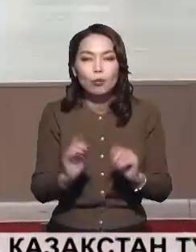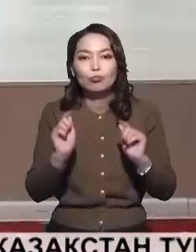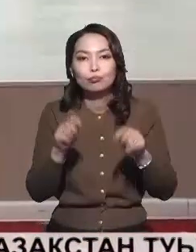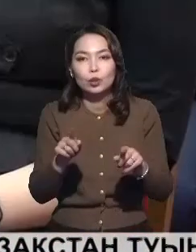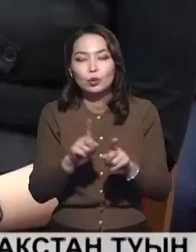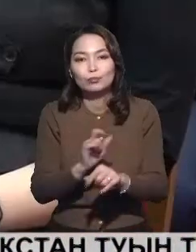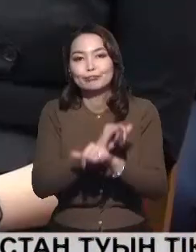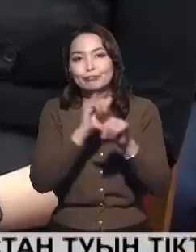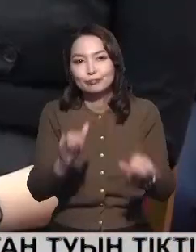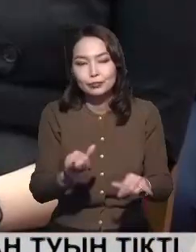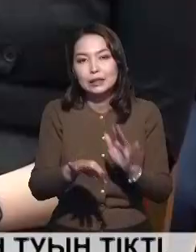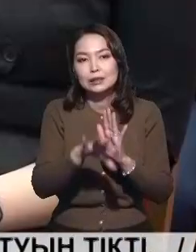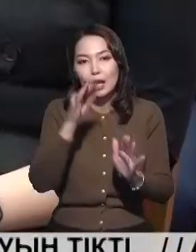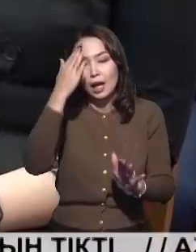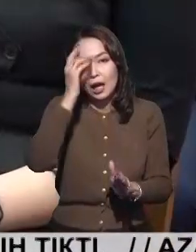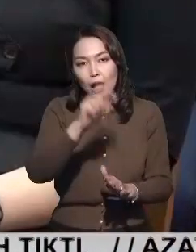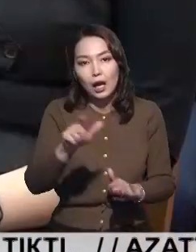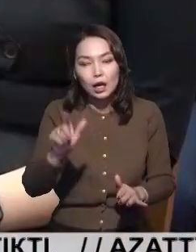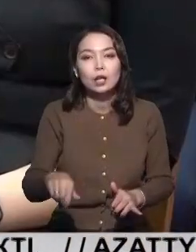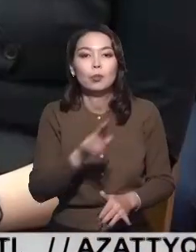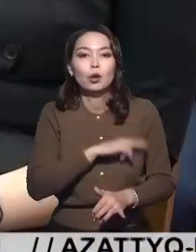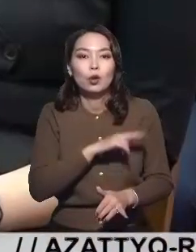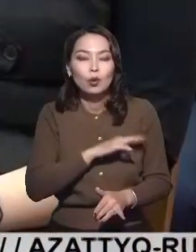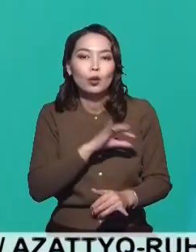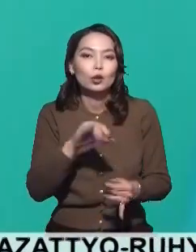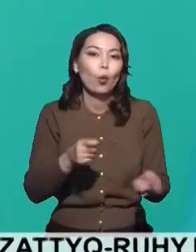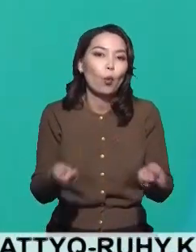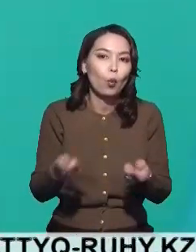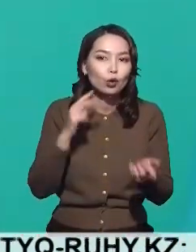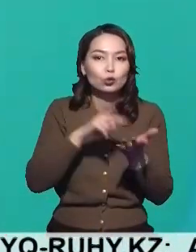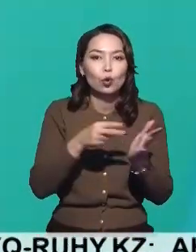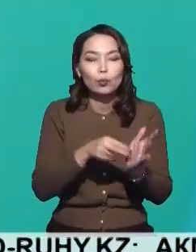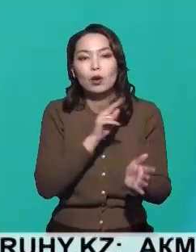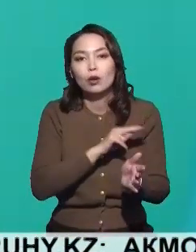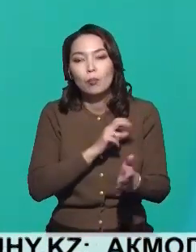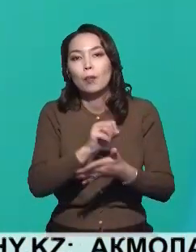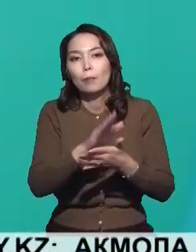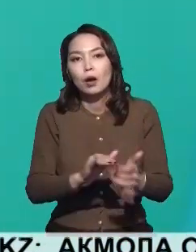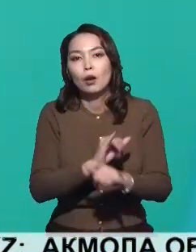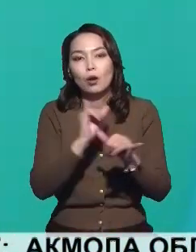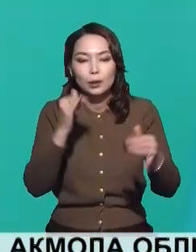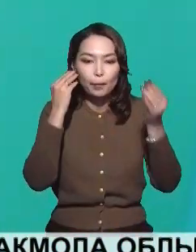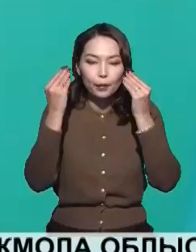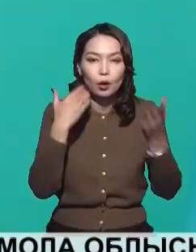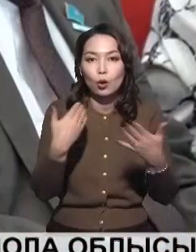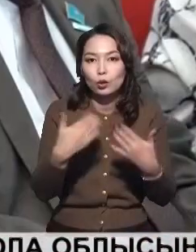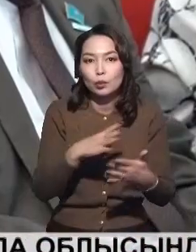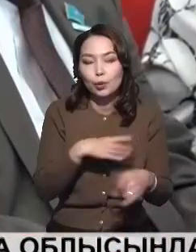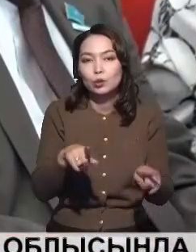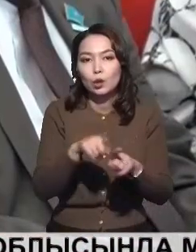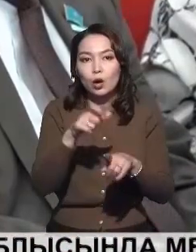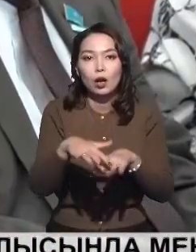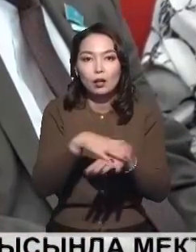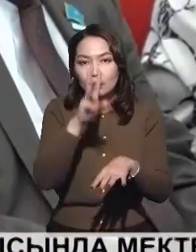ұлғайту, сайланған әкімдердің функциялары мен өкілеттіктерін жоспарлау жүйесін әрі қарай кеңейту туралы пікір алмасты. Сондай халықтың